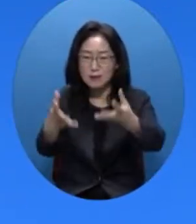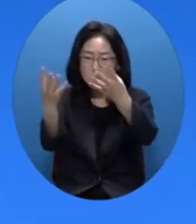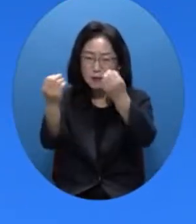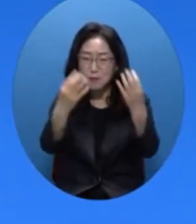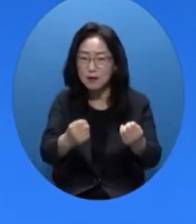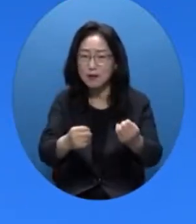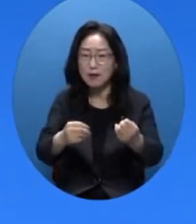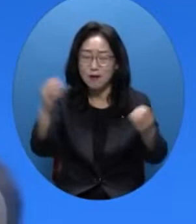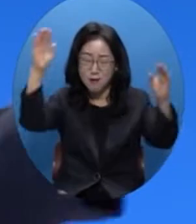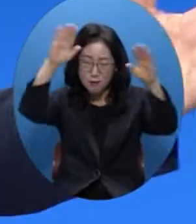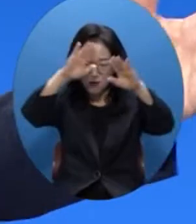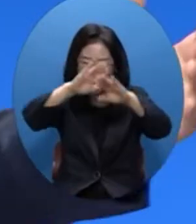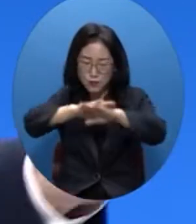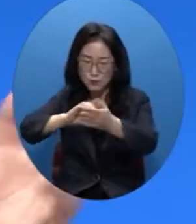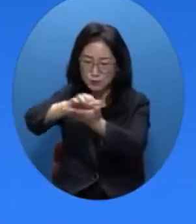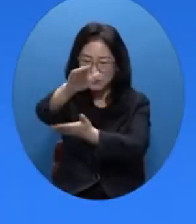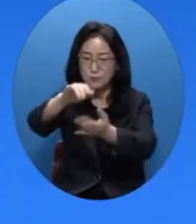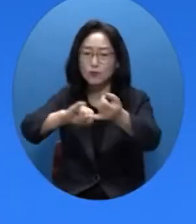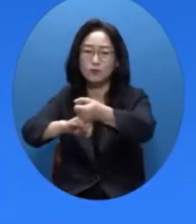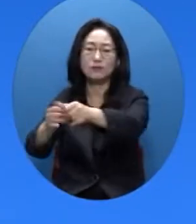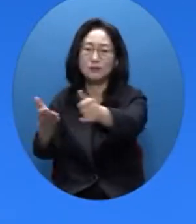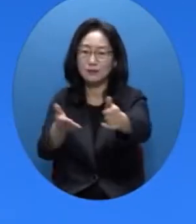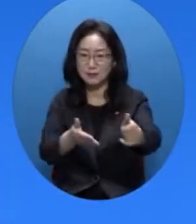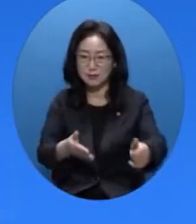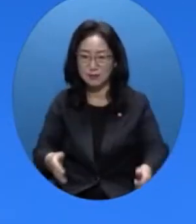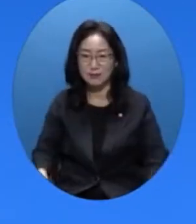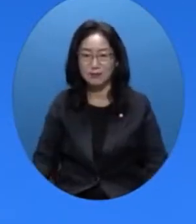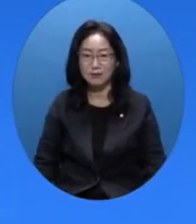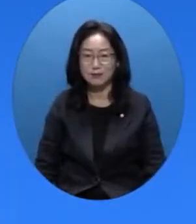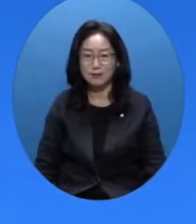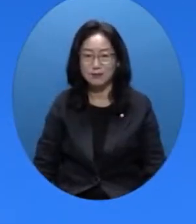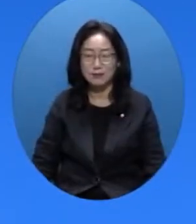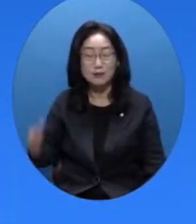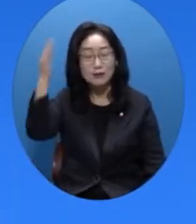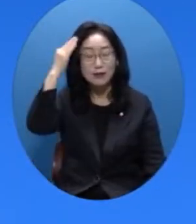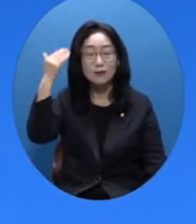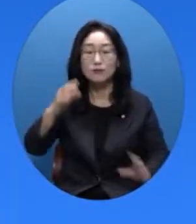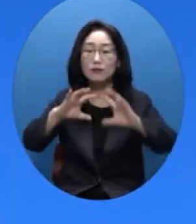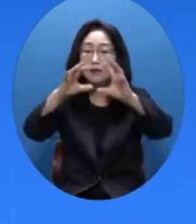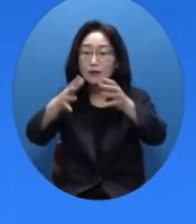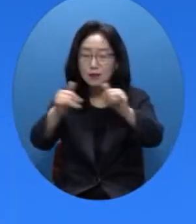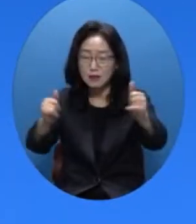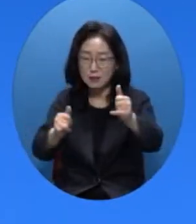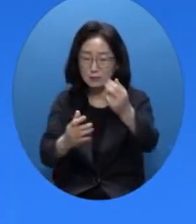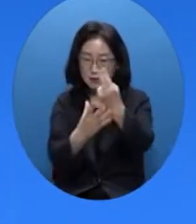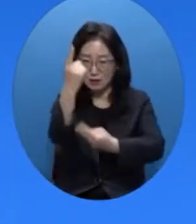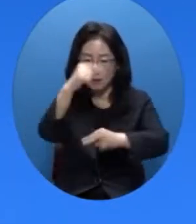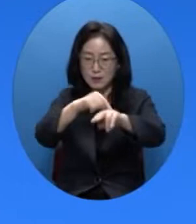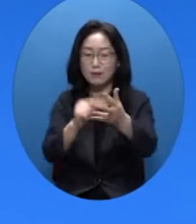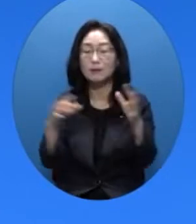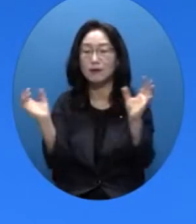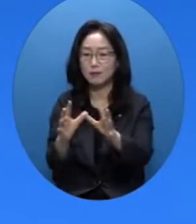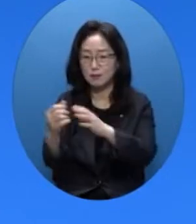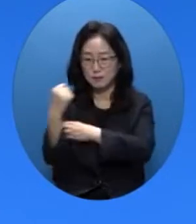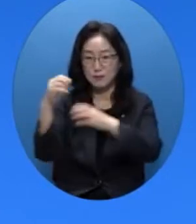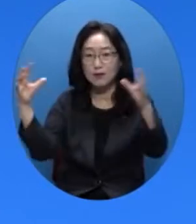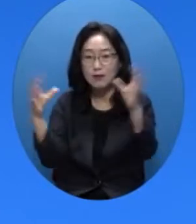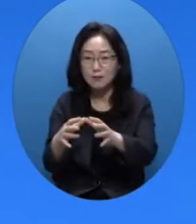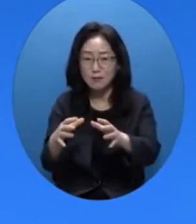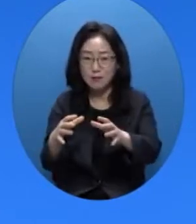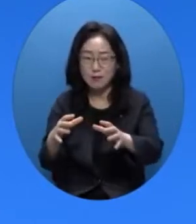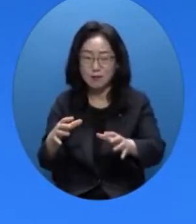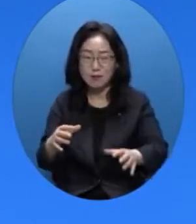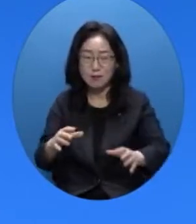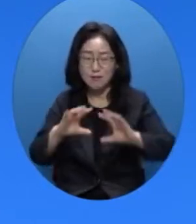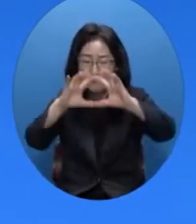어둠의 세력을 물리쳐야 되는 것입니다 우리 대한민국 국민이 하나가 돼서 힘을 앞에 어 의지 안된 무 대한민국을